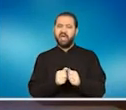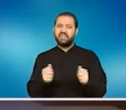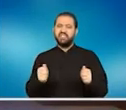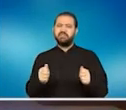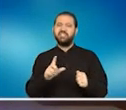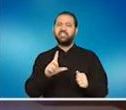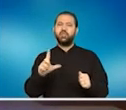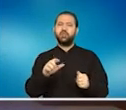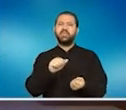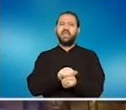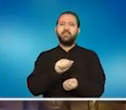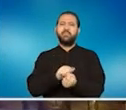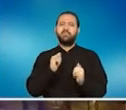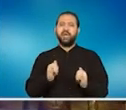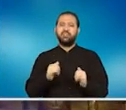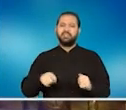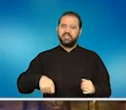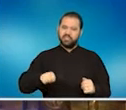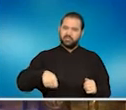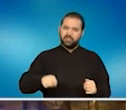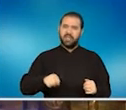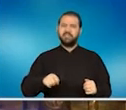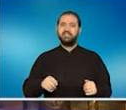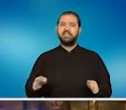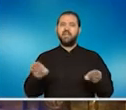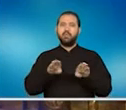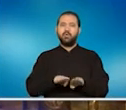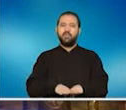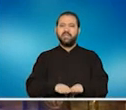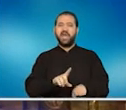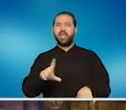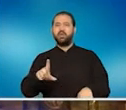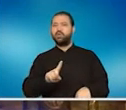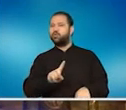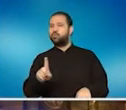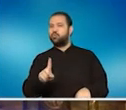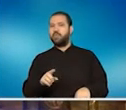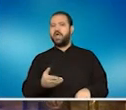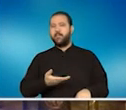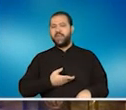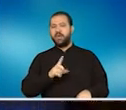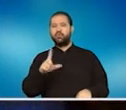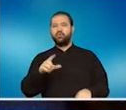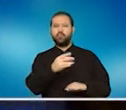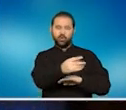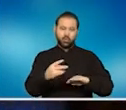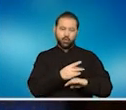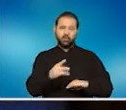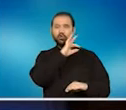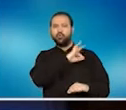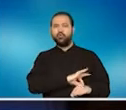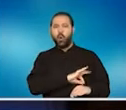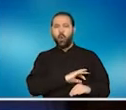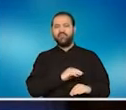sale de cele pământești să slujească la mormântarea lui doar duhovnicul său. Deci